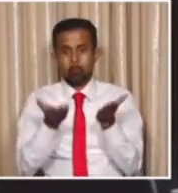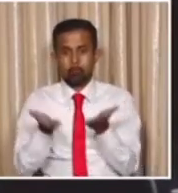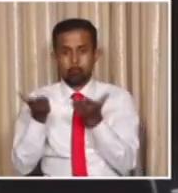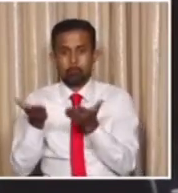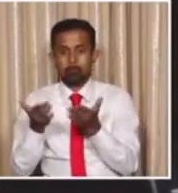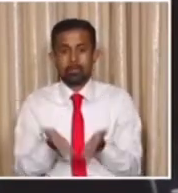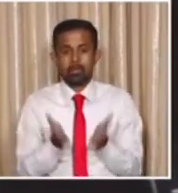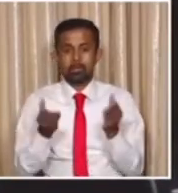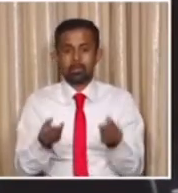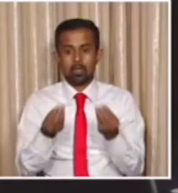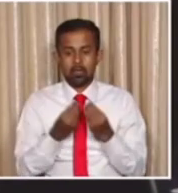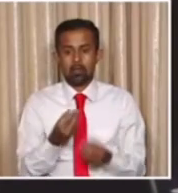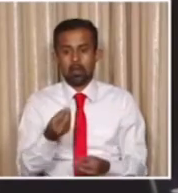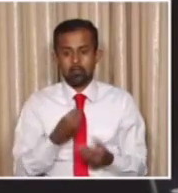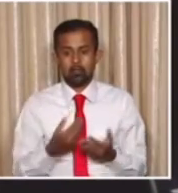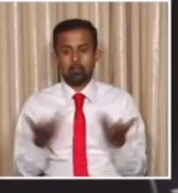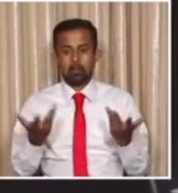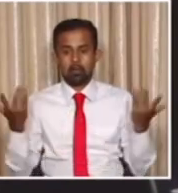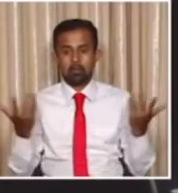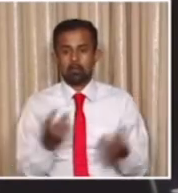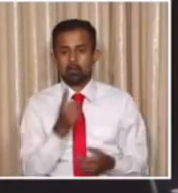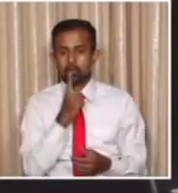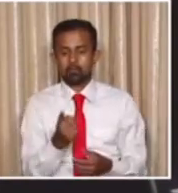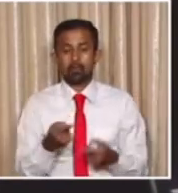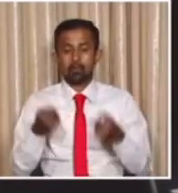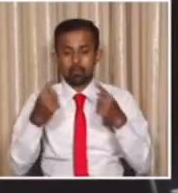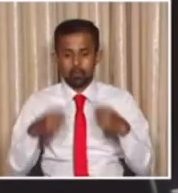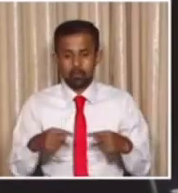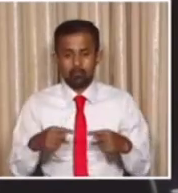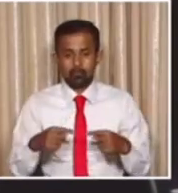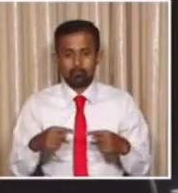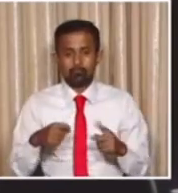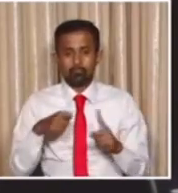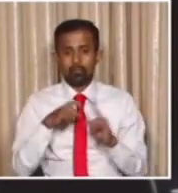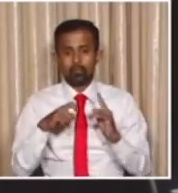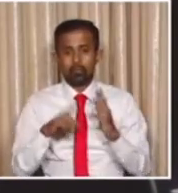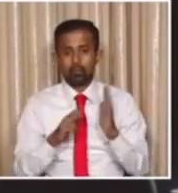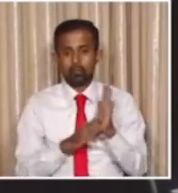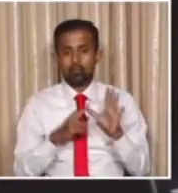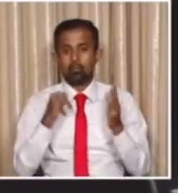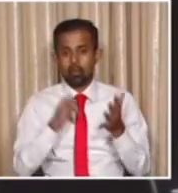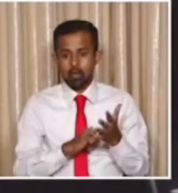නැත්නම් ඉන්දියාවෙන් ලැබෙන කීය හරි හම්බෙන්නේ නැහැ කියලා ඊට පස්සේ තමයි කුමාරස්වාමි හිටපු මහ බැංකු